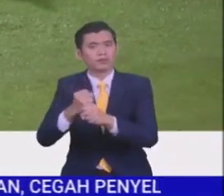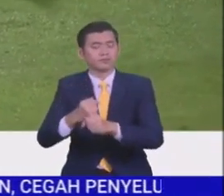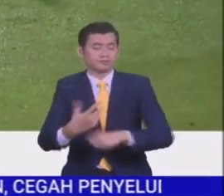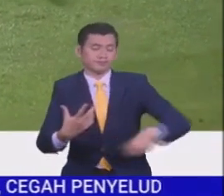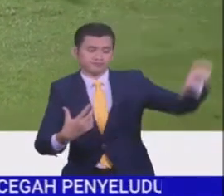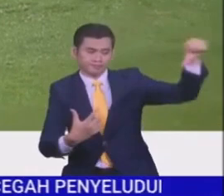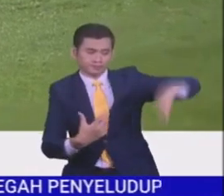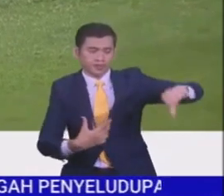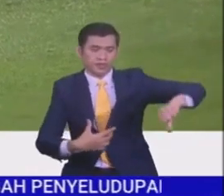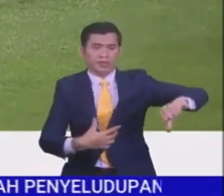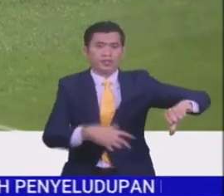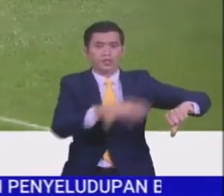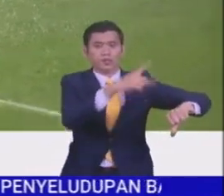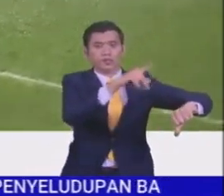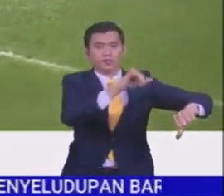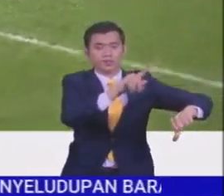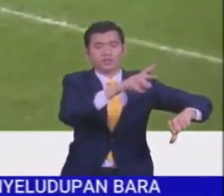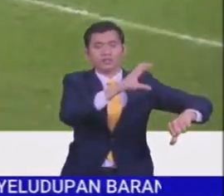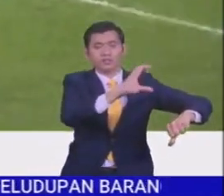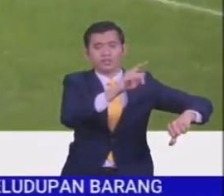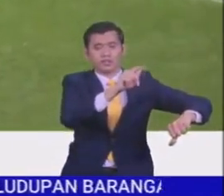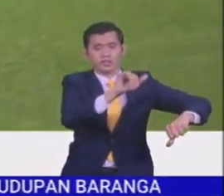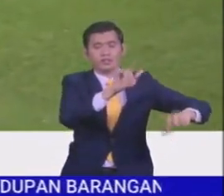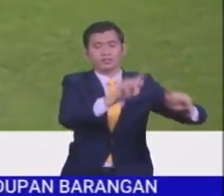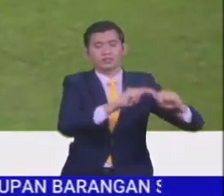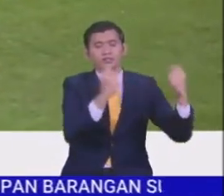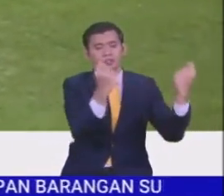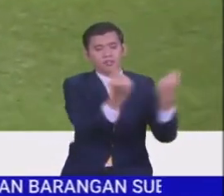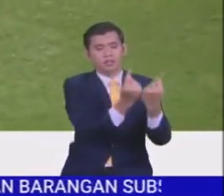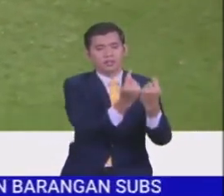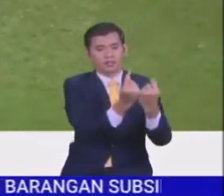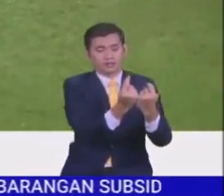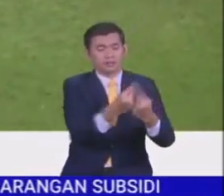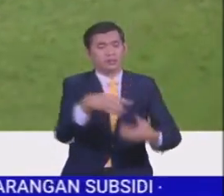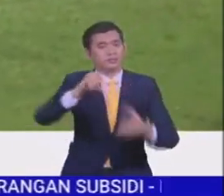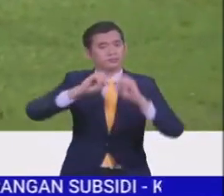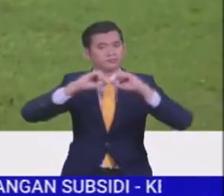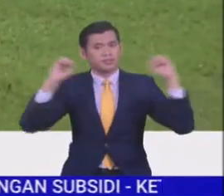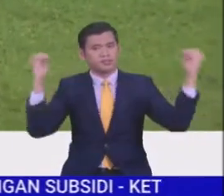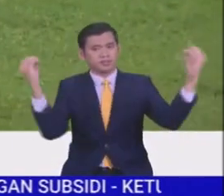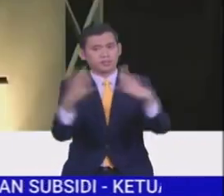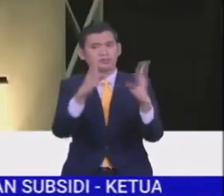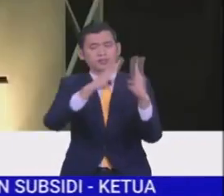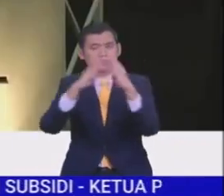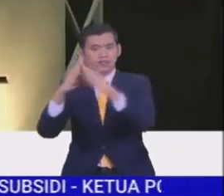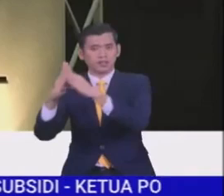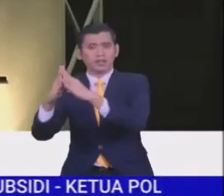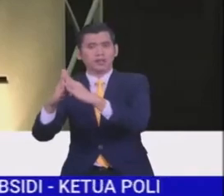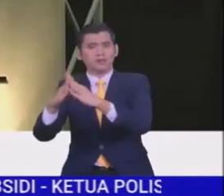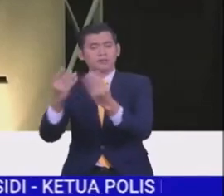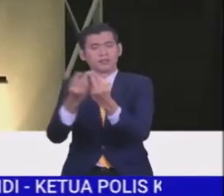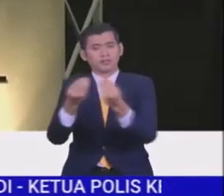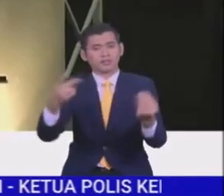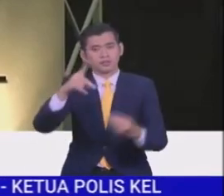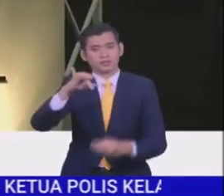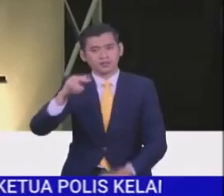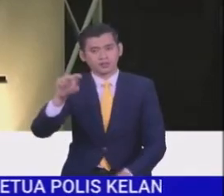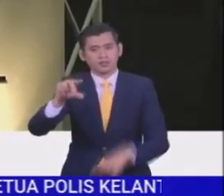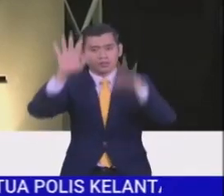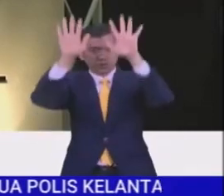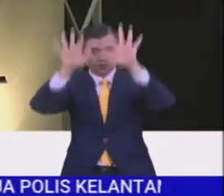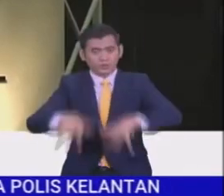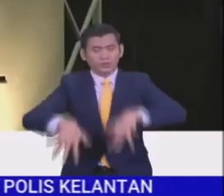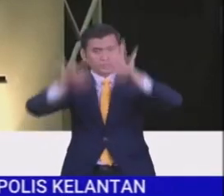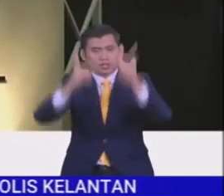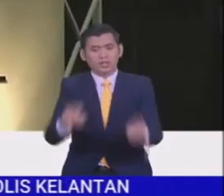menewaskan Kuching City FC 3-1 di Stadium Majlis Bandaraya Pasir Gudang. Hujan renyai sepanjang perlawanan tidak